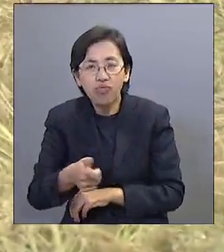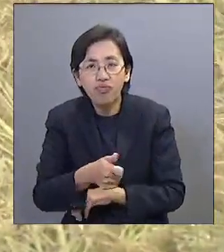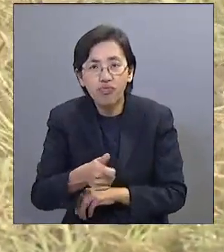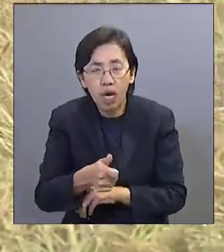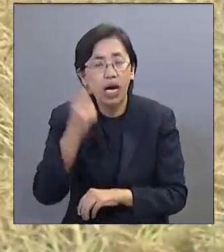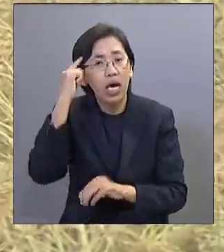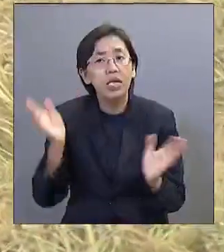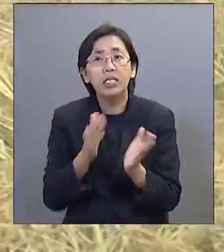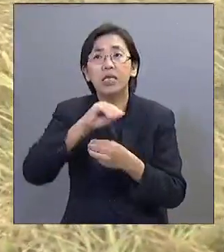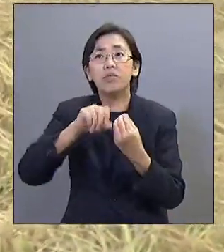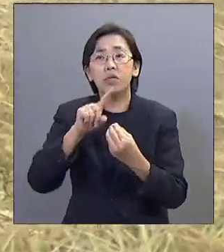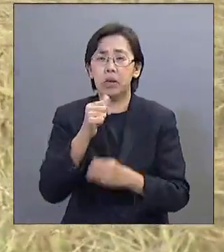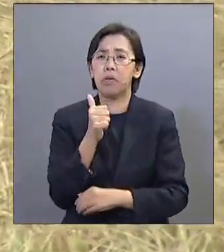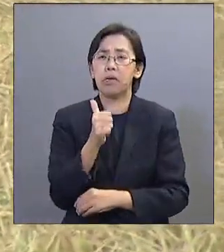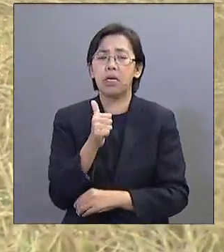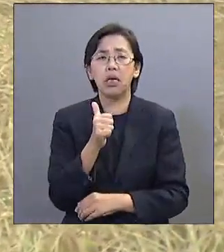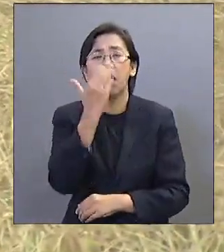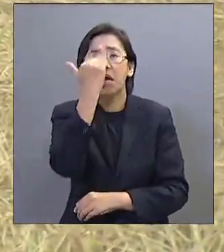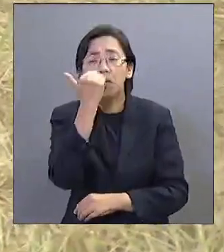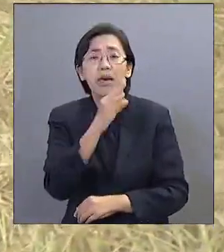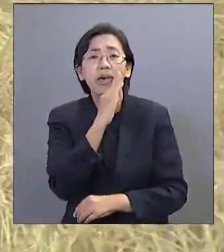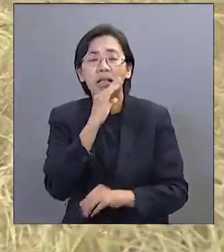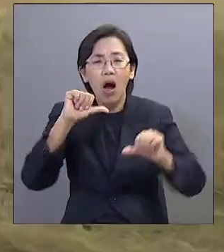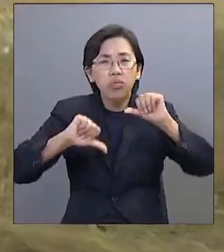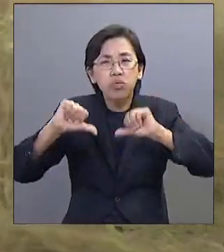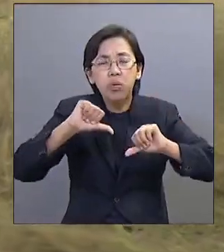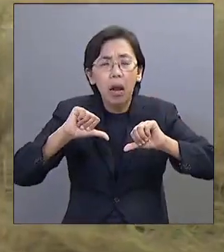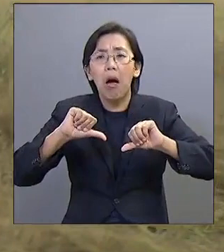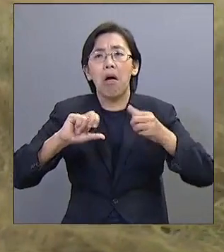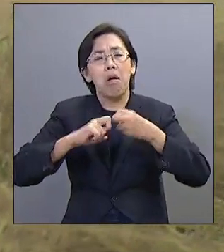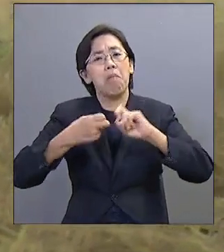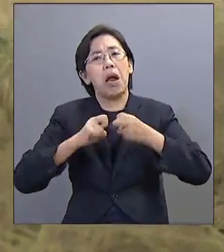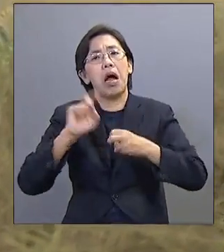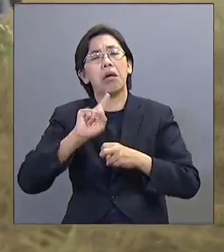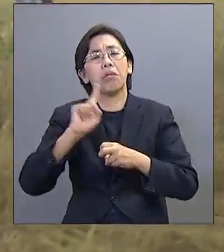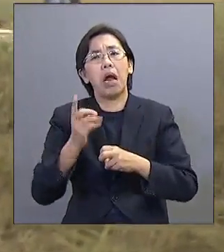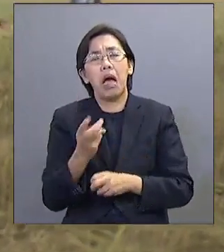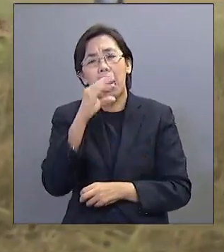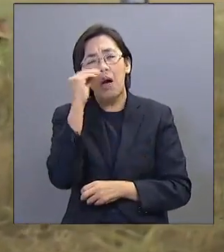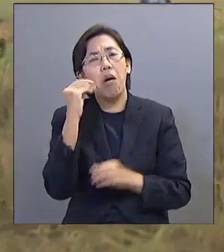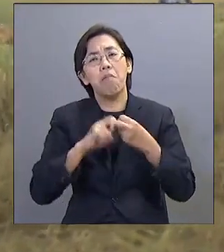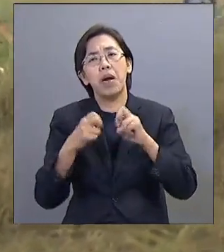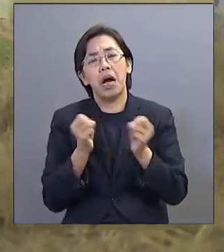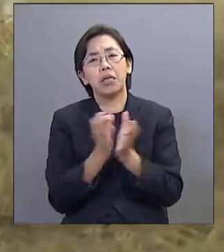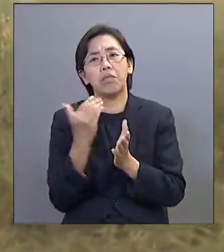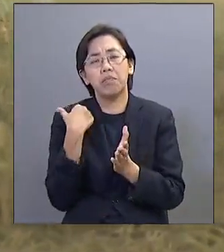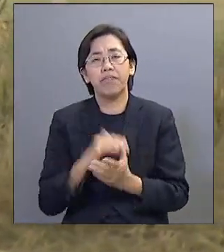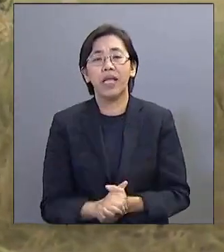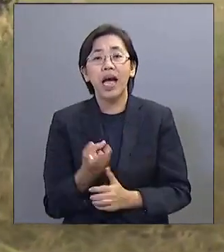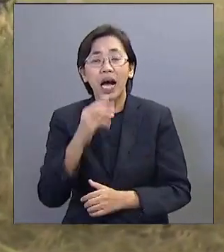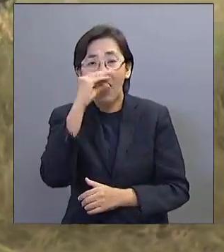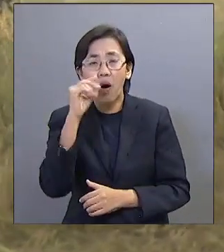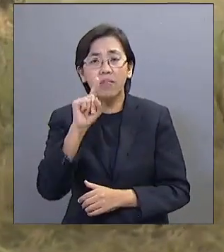เศรษฐกิจมองมุมนึงก็ดีแต่เมื่อใช้เคมีมากขึ้นมันก็มีผลต่อความหอมของข้าวเช่นเดียวกันนอกจากหอมมะลิ